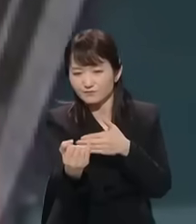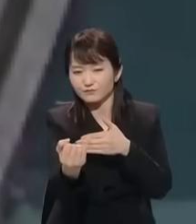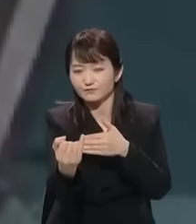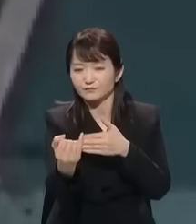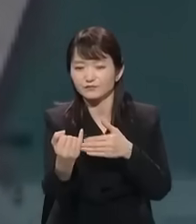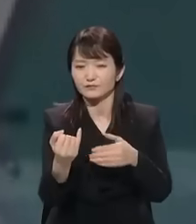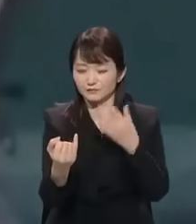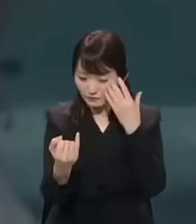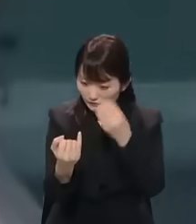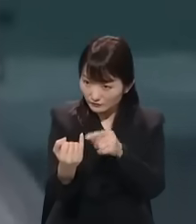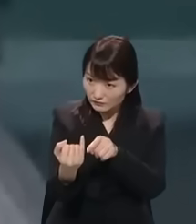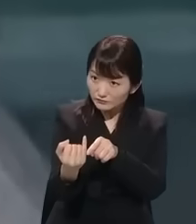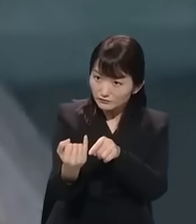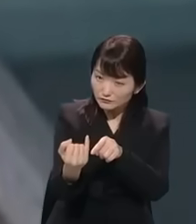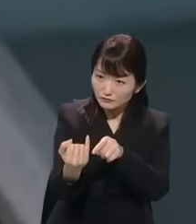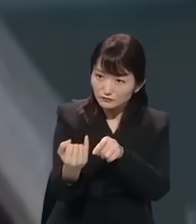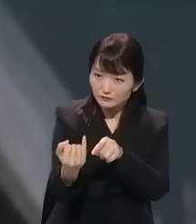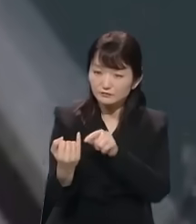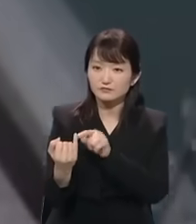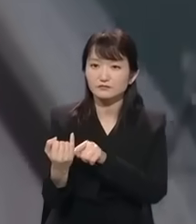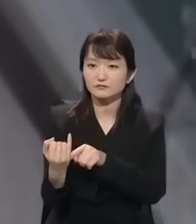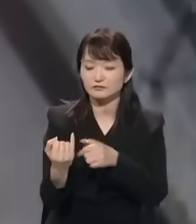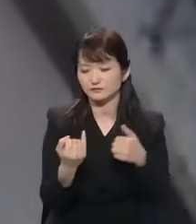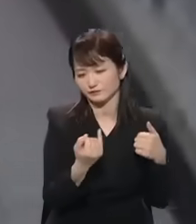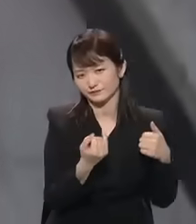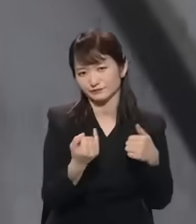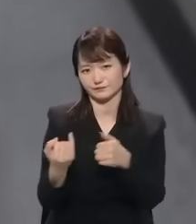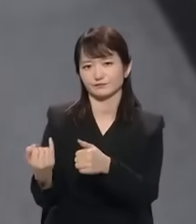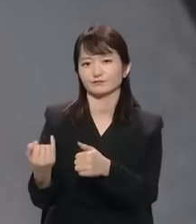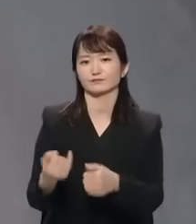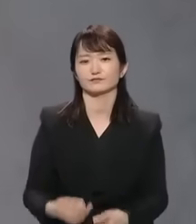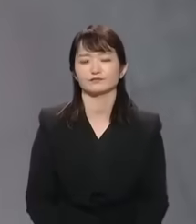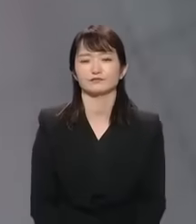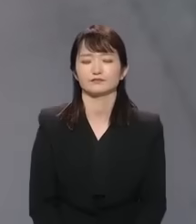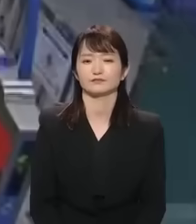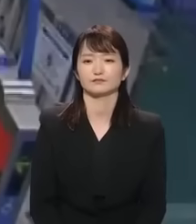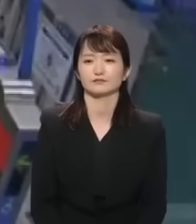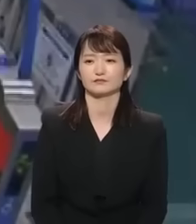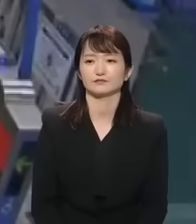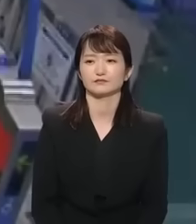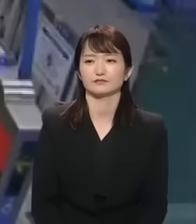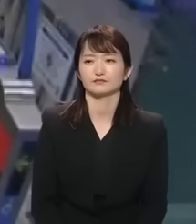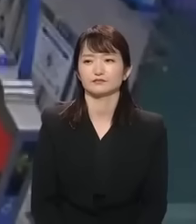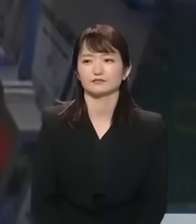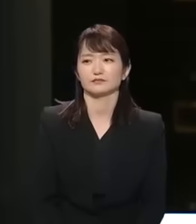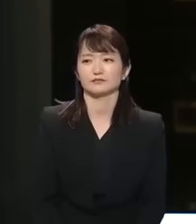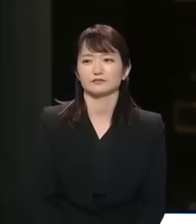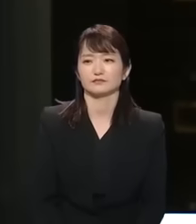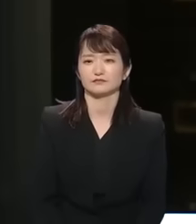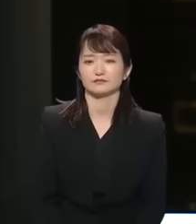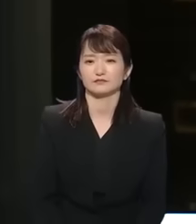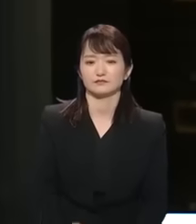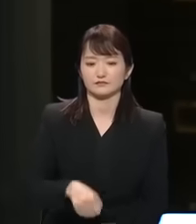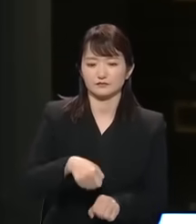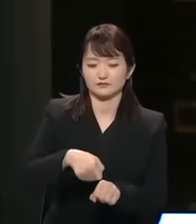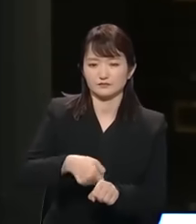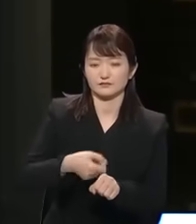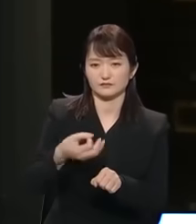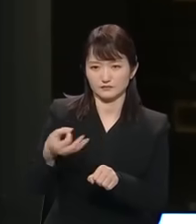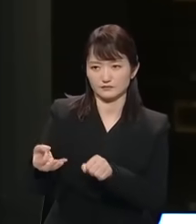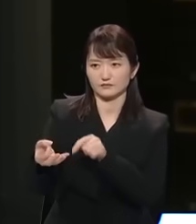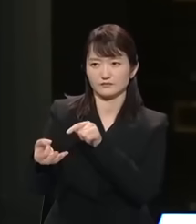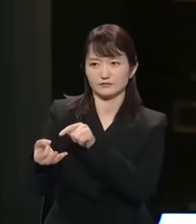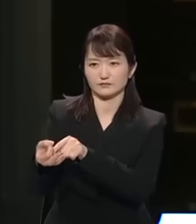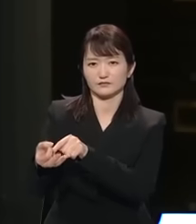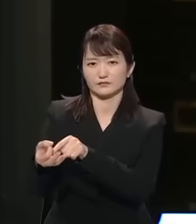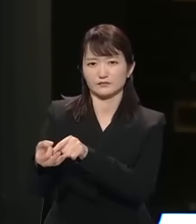보고 있던 영무이 이거 목격하고 저 승객을 뒤쫓아 갔습니다 자 그 어 부과금을 냈습니다 근데 그 과정도